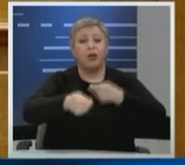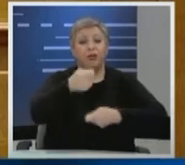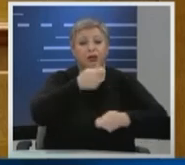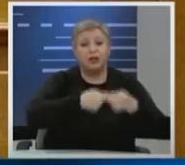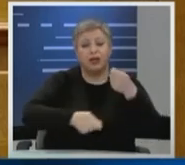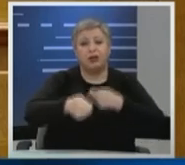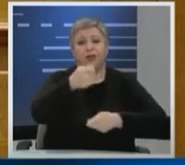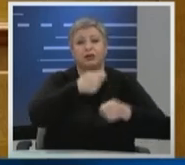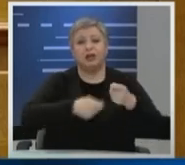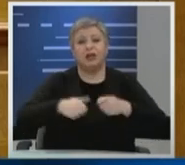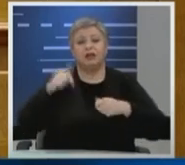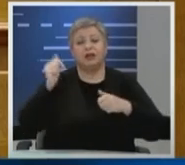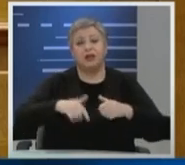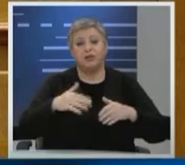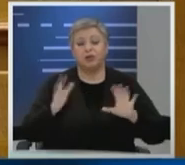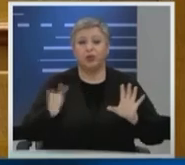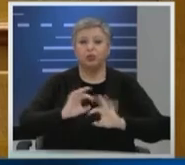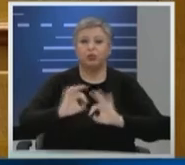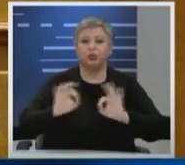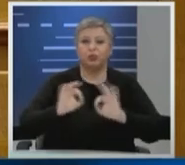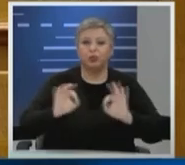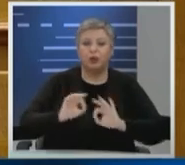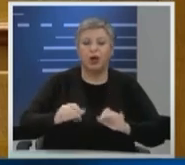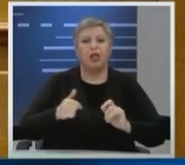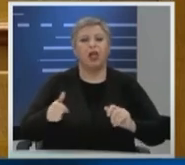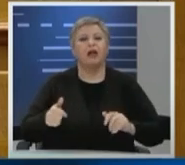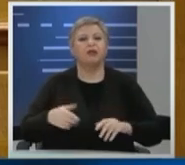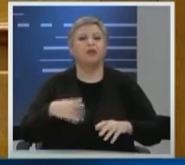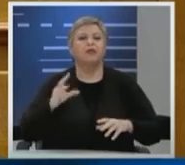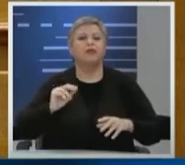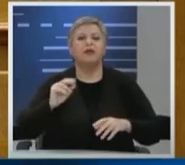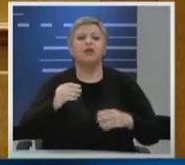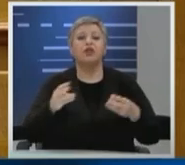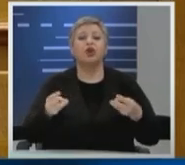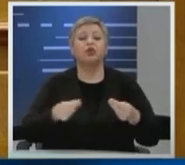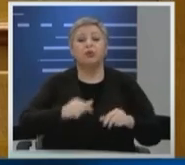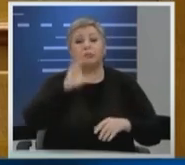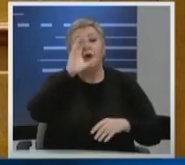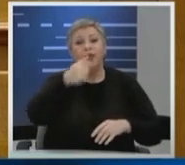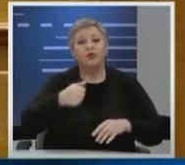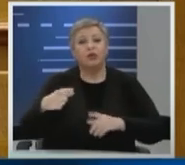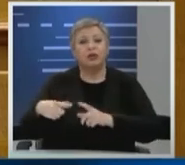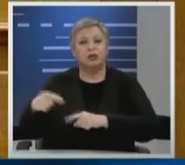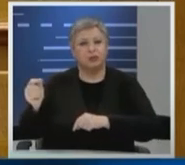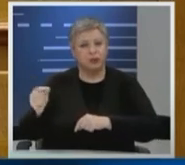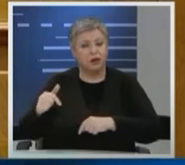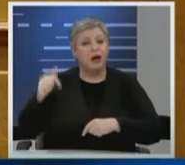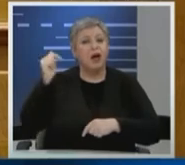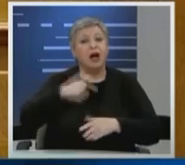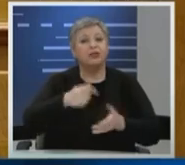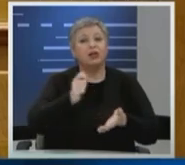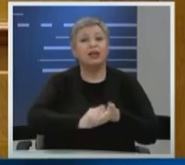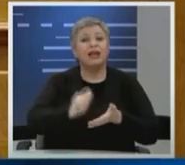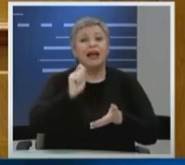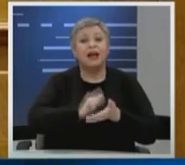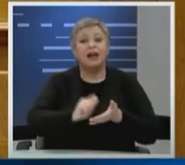κάθε φορά τα παραδείγματα της Βουλγαρίας και της Κύπρου, φτιάχνει γραφεία δουλεμπορικά για φτηνό εργατικό δυναμικό